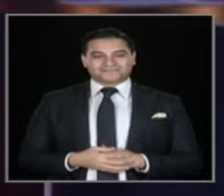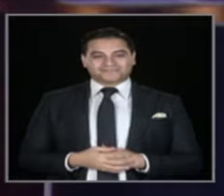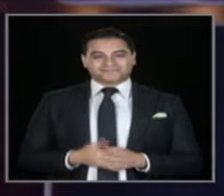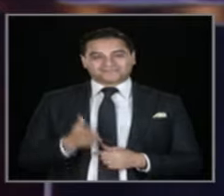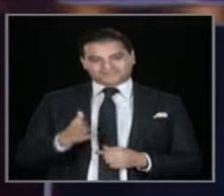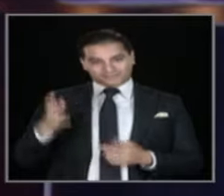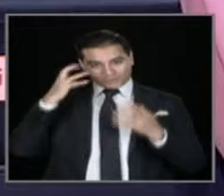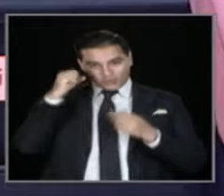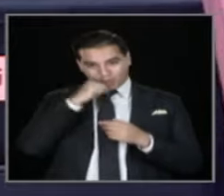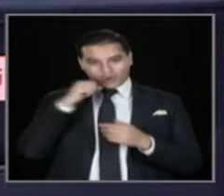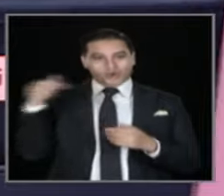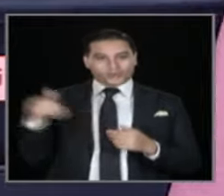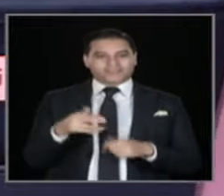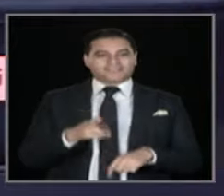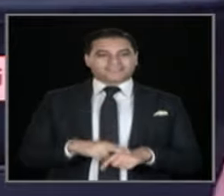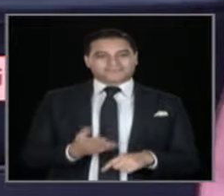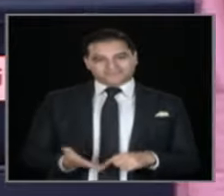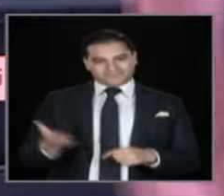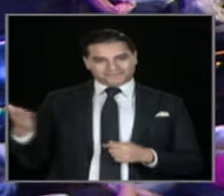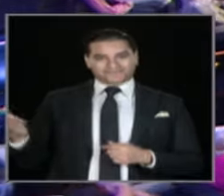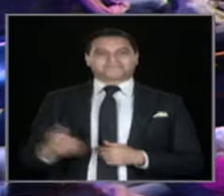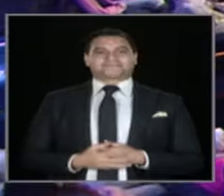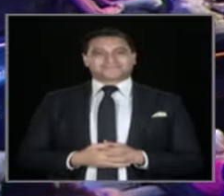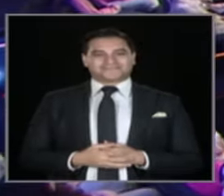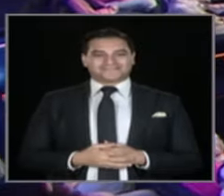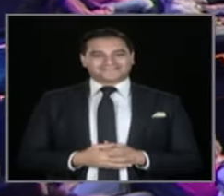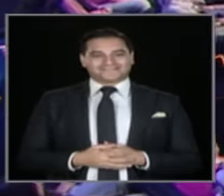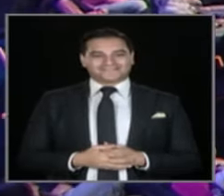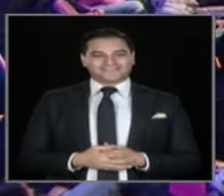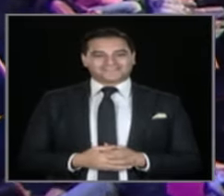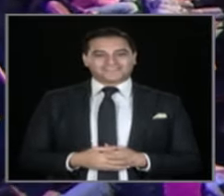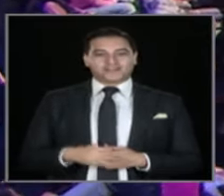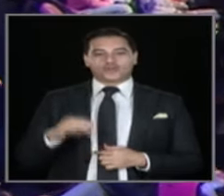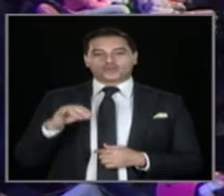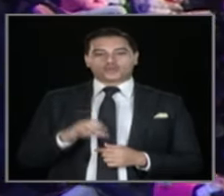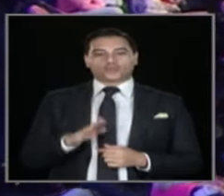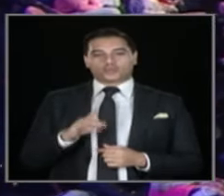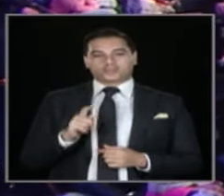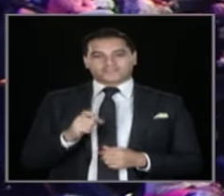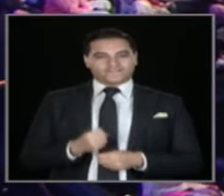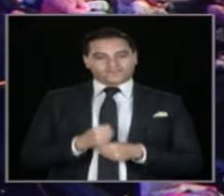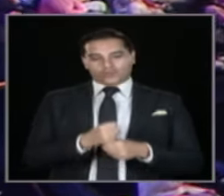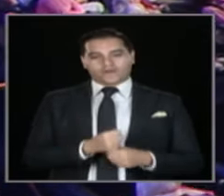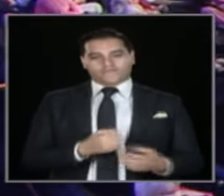هتروح تسمعي أغنية وترجع لنا تاني. تعالى يا يوسف مكاني.